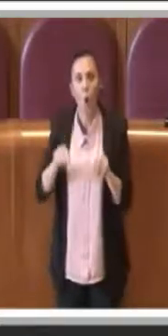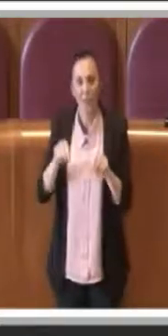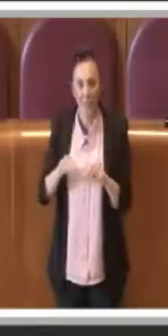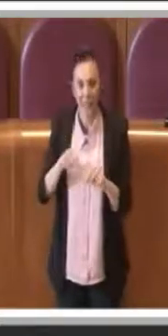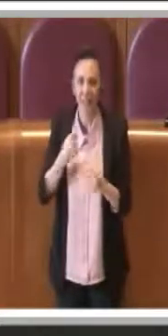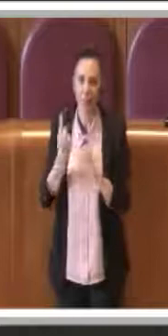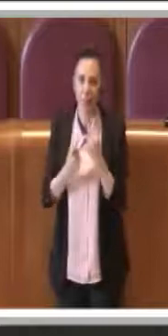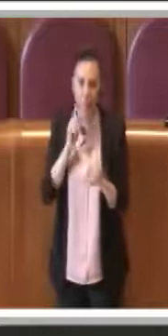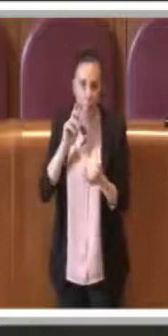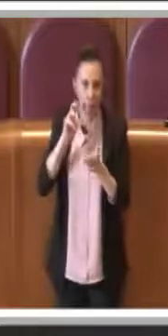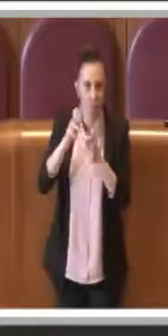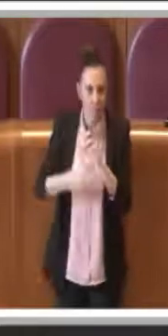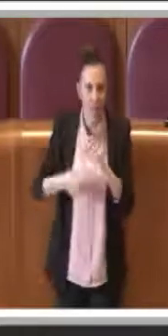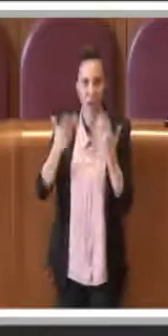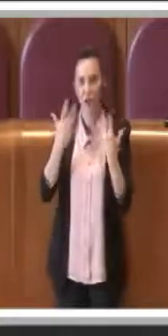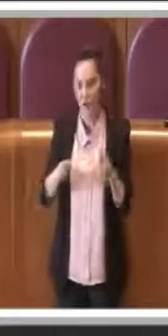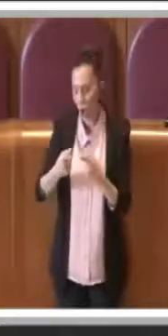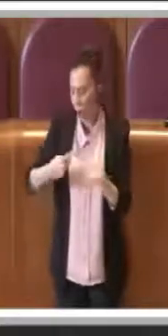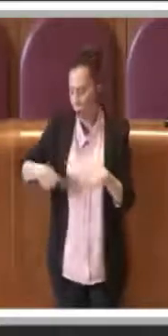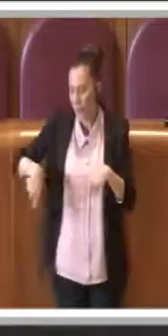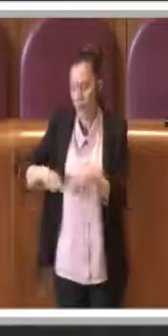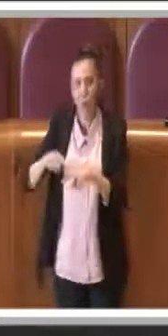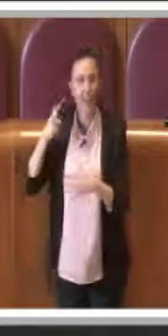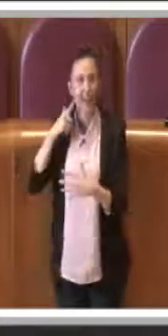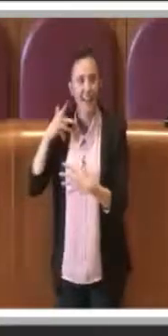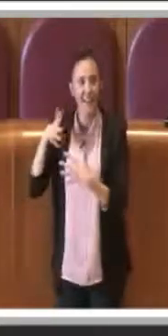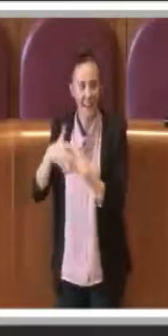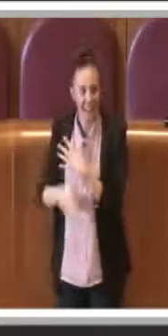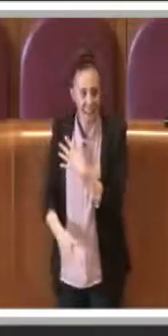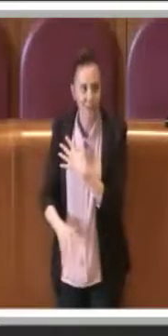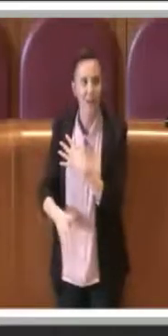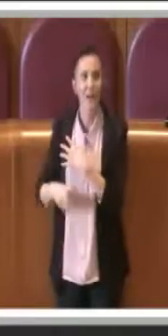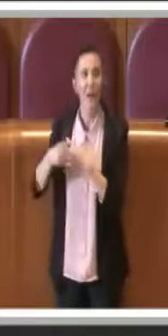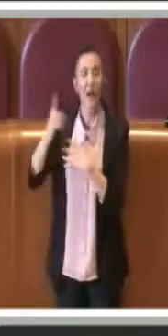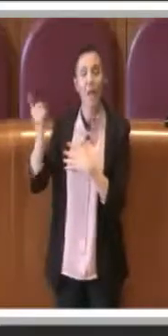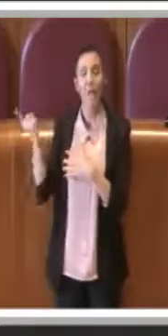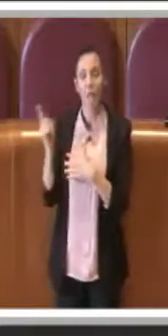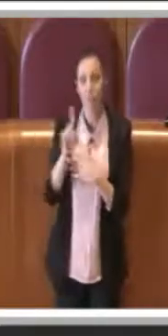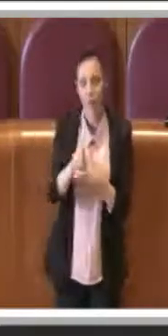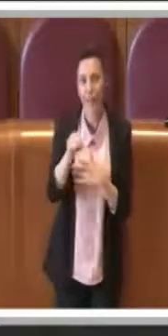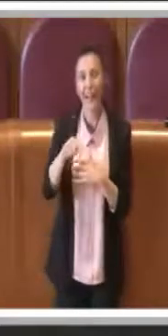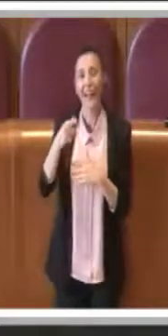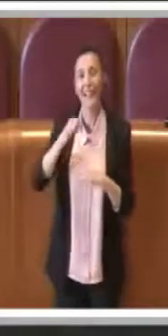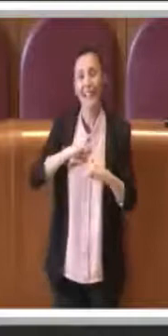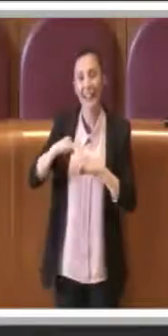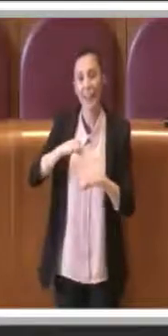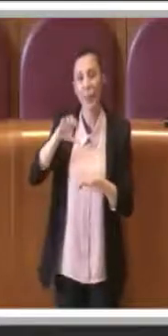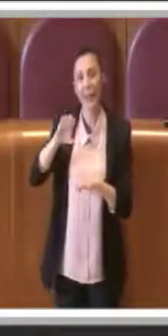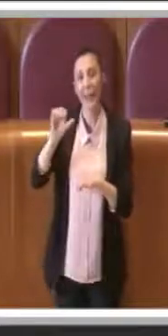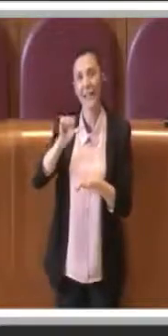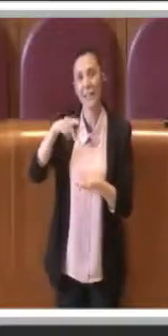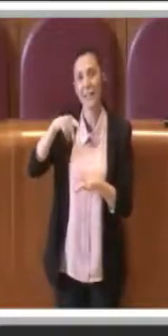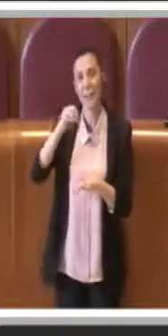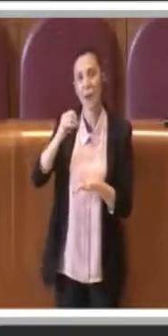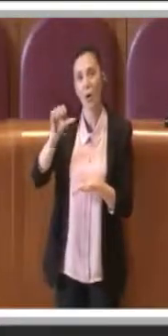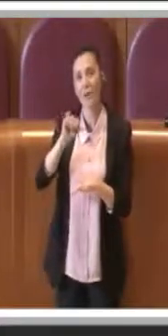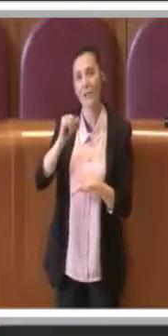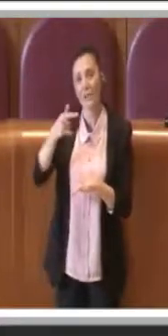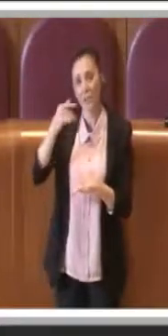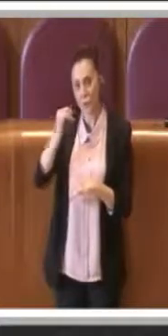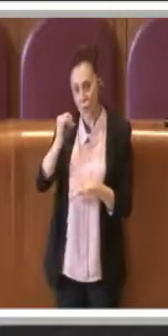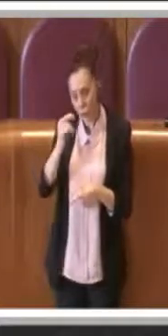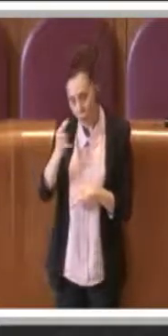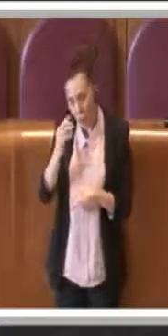già fatto anche una commissione trasparenza in cui è venuta anche il direttore Esposito a illustrarci questo lavoro importante che